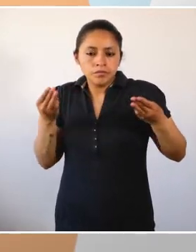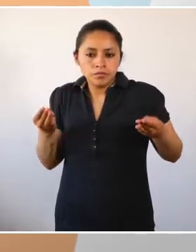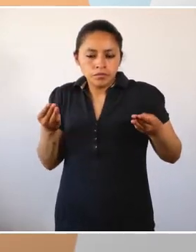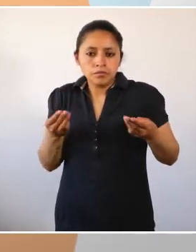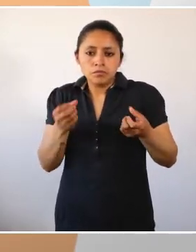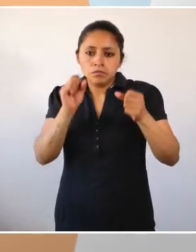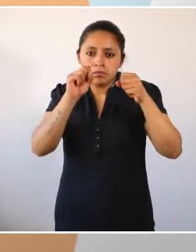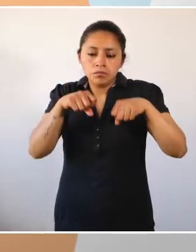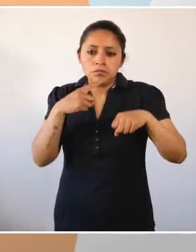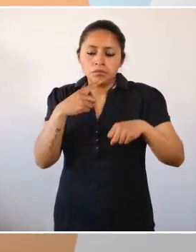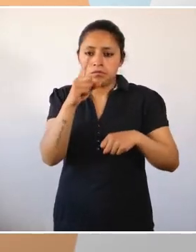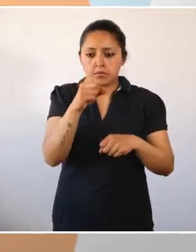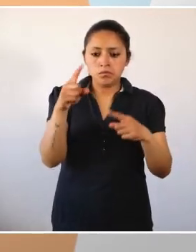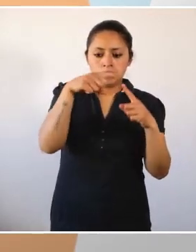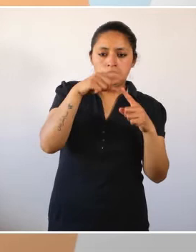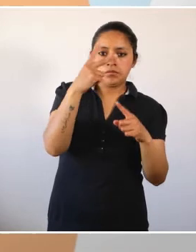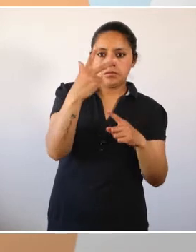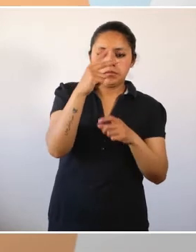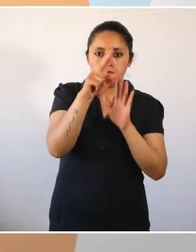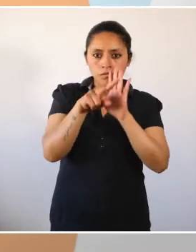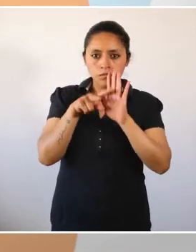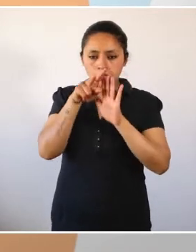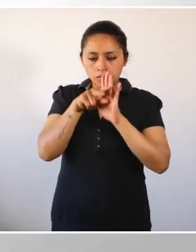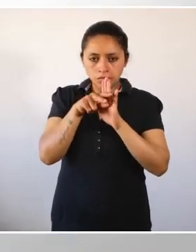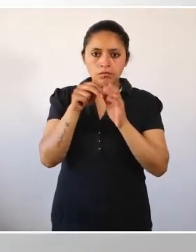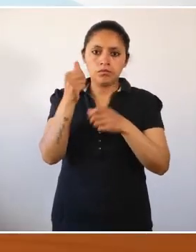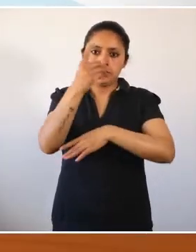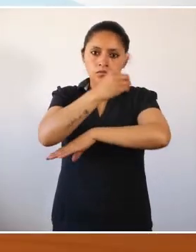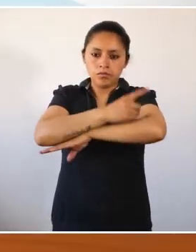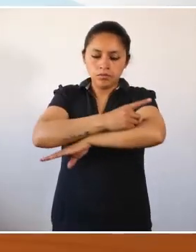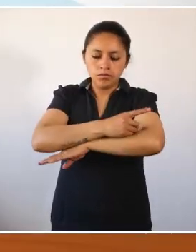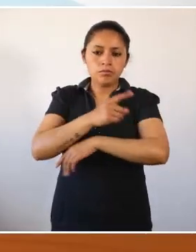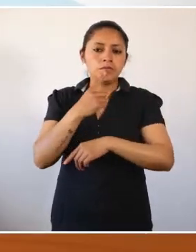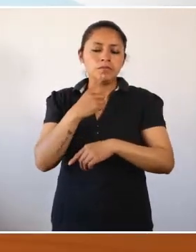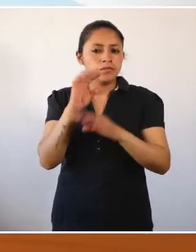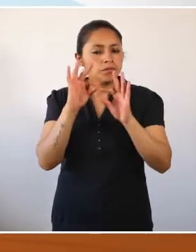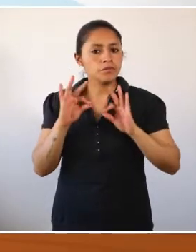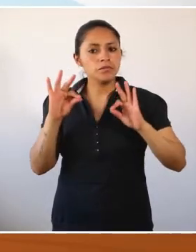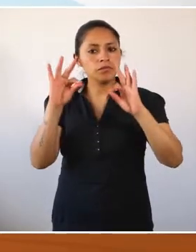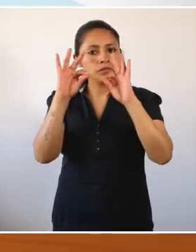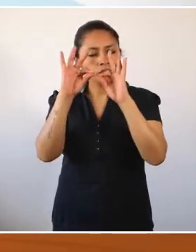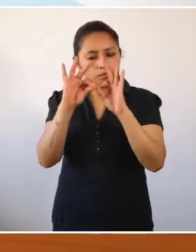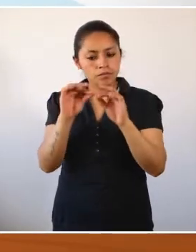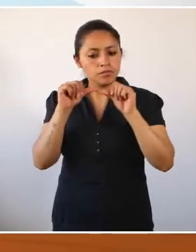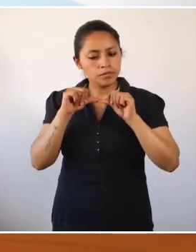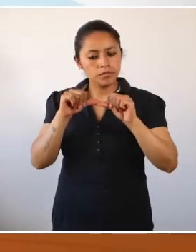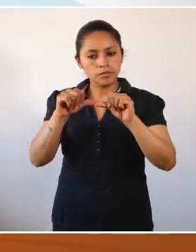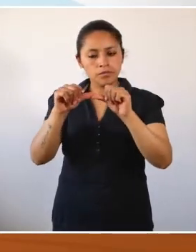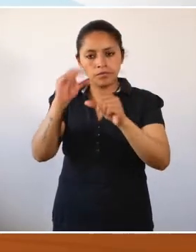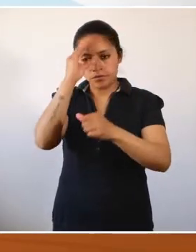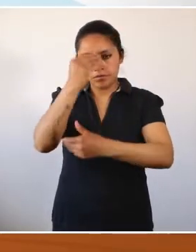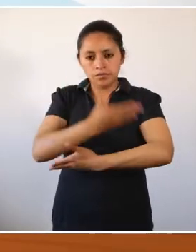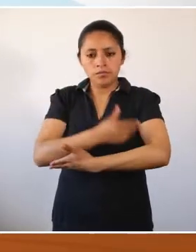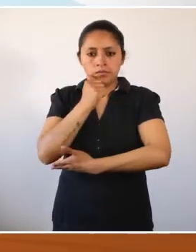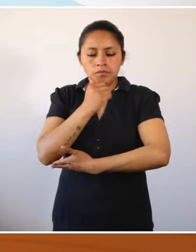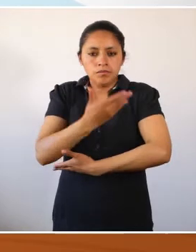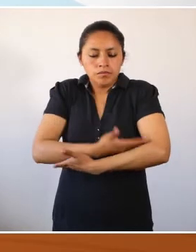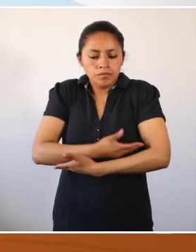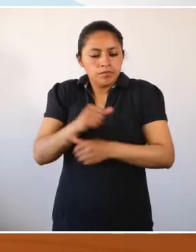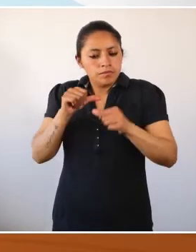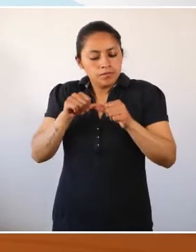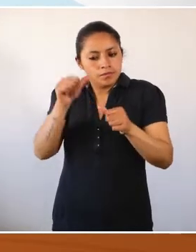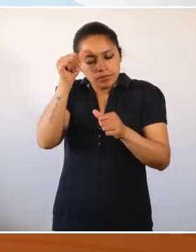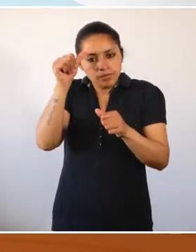kimsa orana kaspawa akapachan huale aski wawana kasari yanaptanya satakeh taqini taqanyane tutoriales